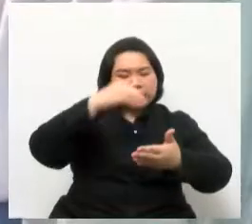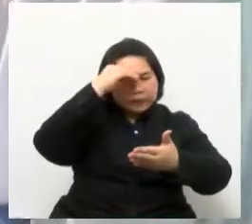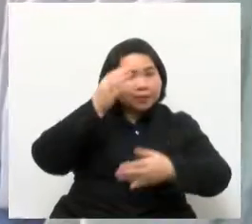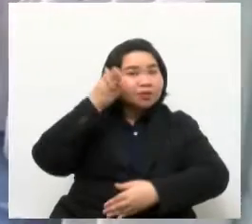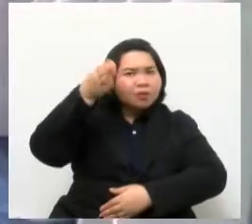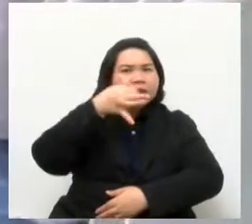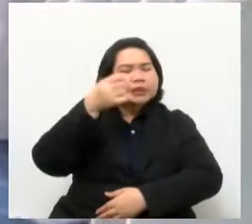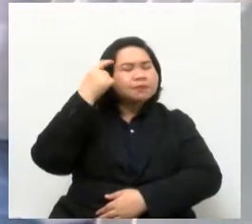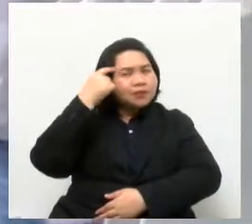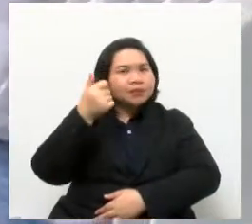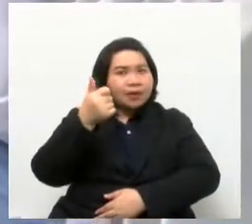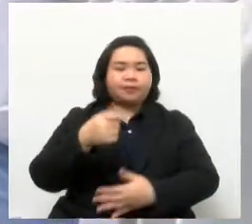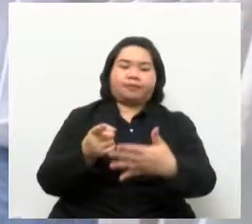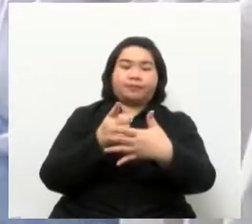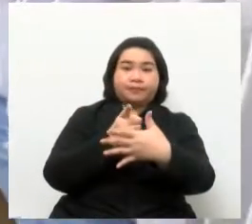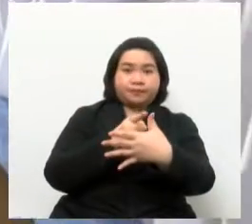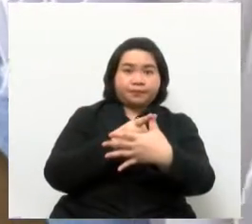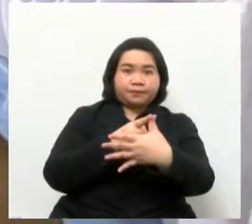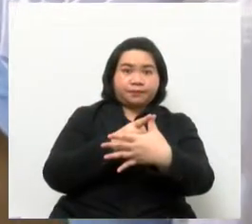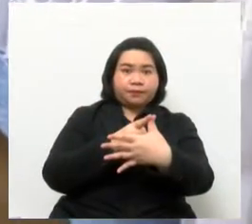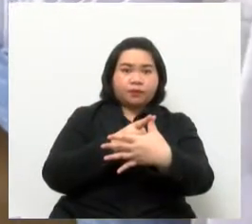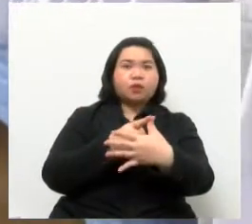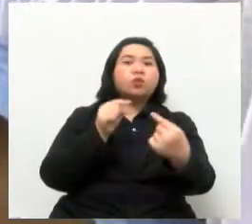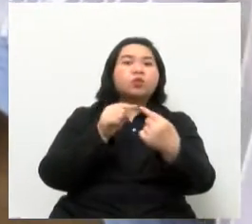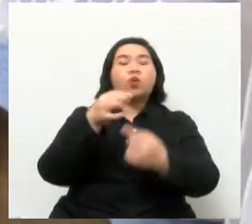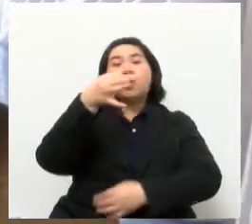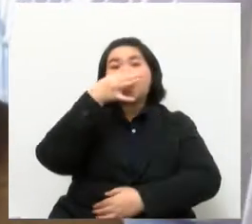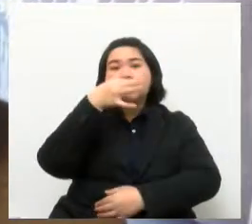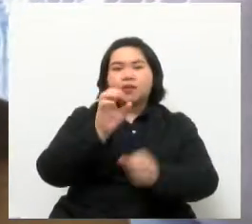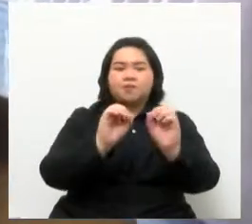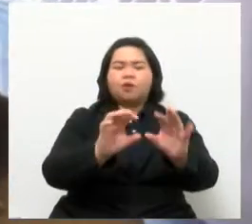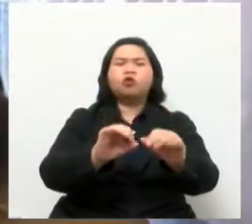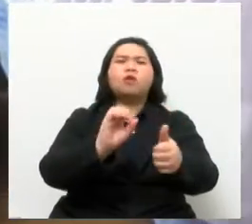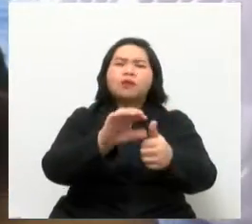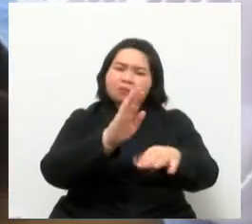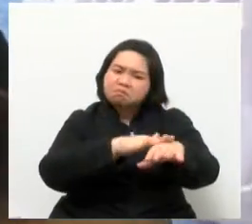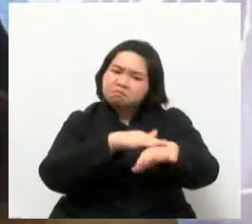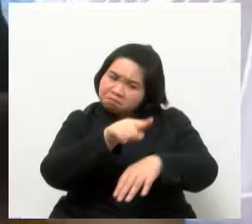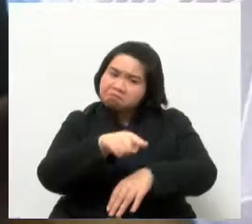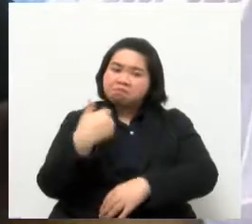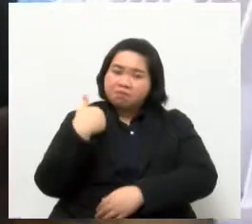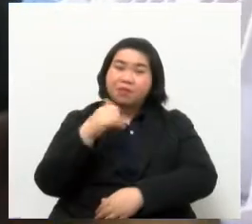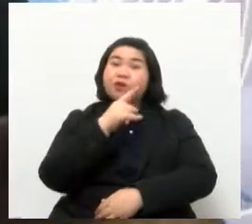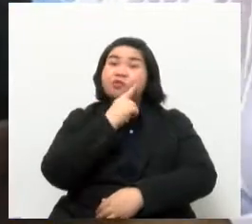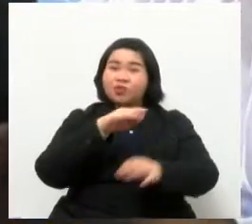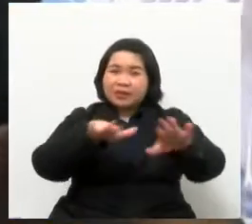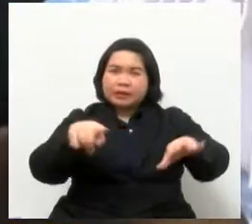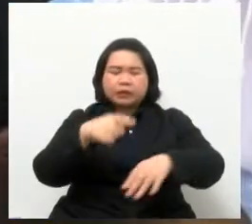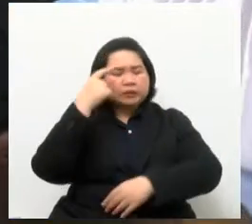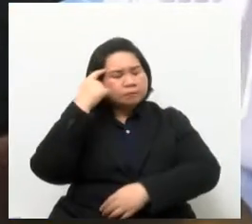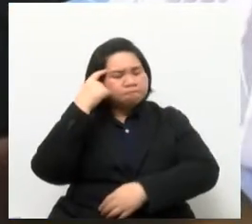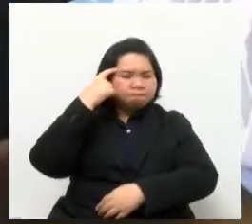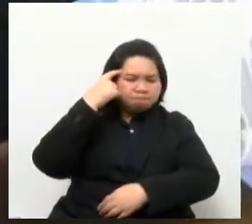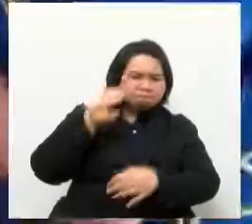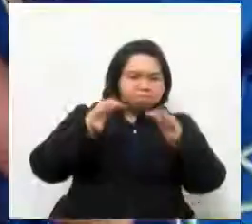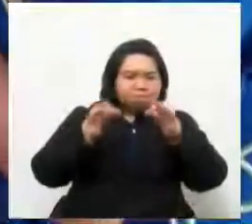คตบันไดขั้นที่5การแนะแนวอาชีพให้แก่นักเรียนเพื่อเป็นแนวทางให้ผู้เรียนตัดสินใจเลือก